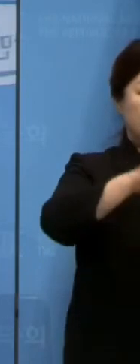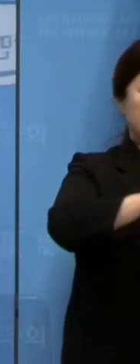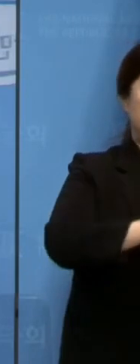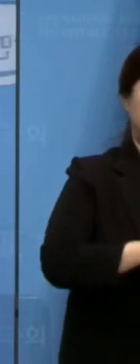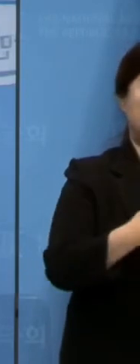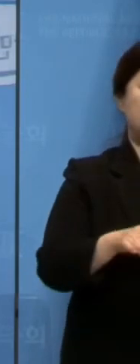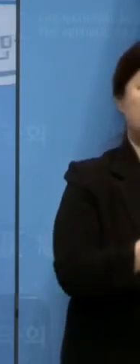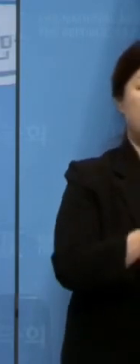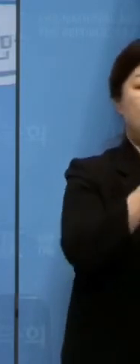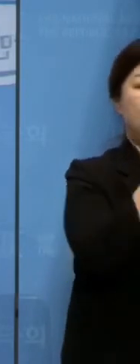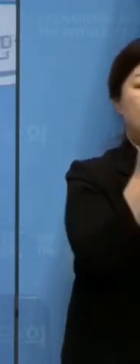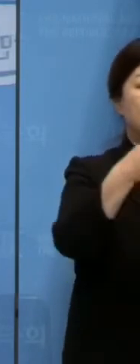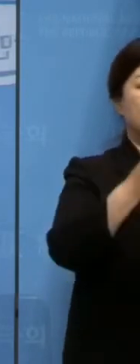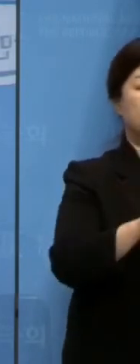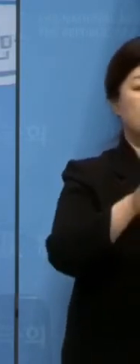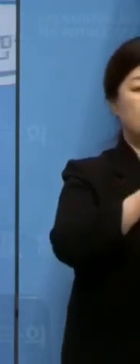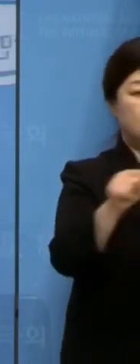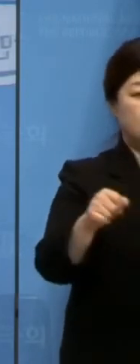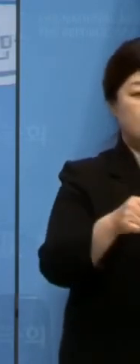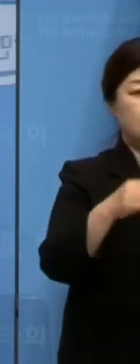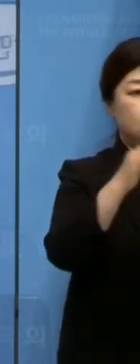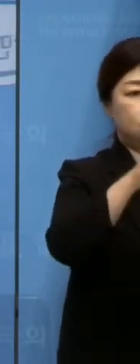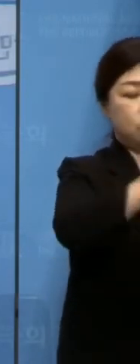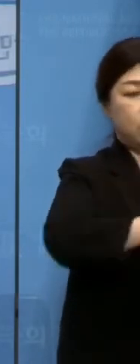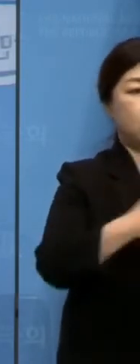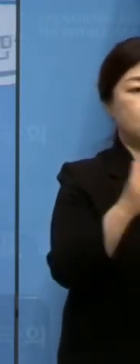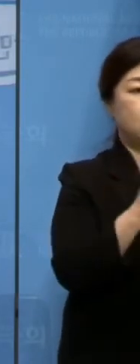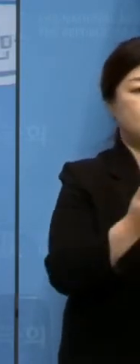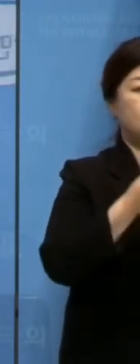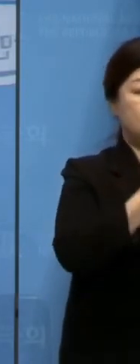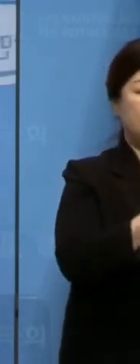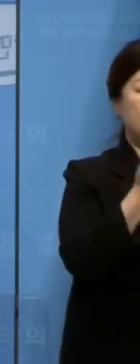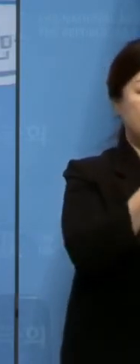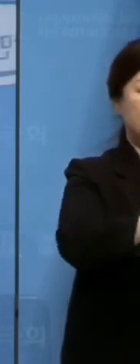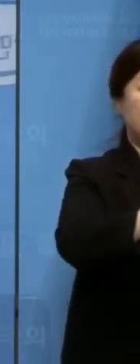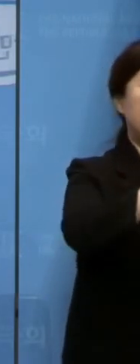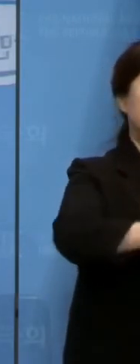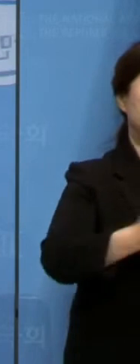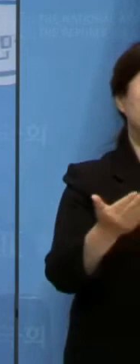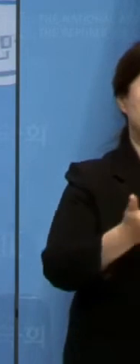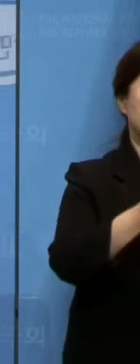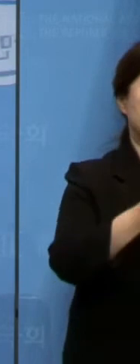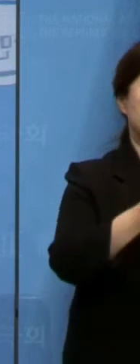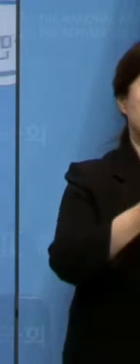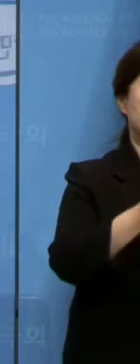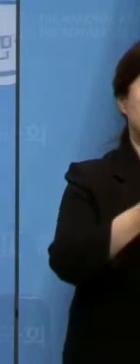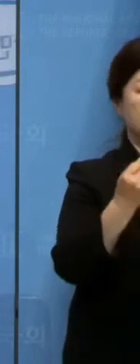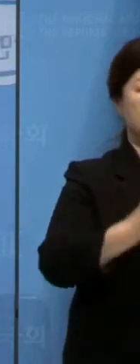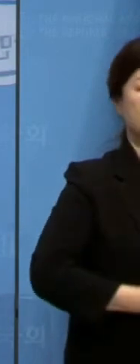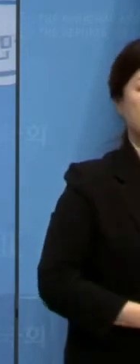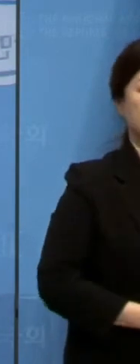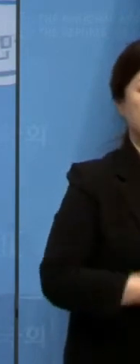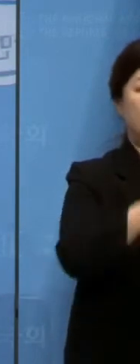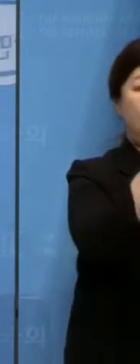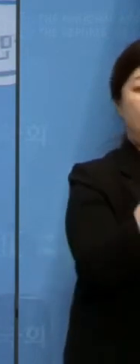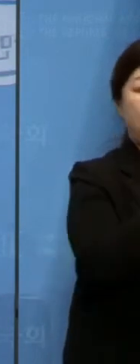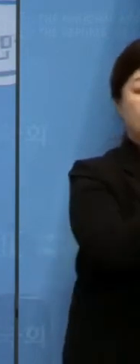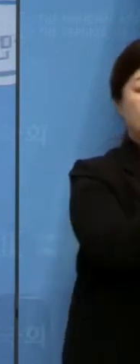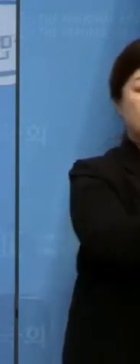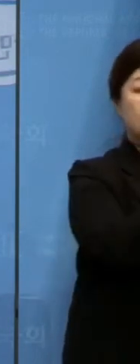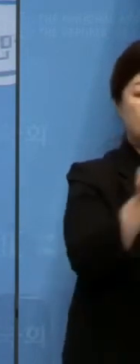위해 보금자리 주택지구 지정에 개입한 것으로 중대한 범죄라고 볼수 있습니다. 국민의힘 오세훈